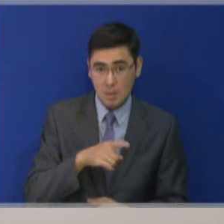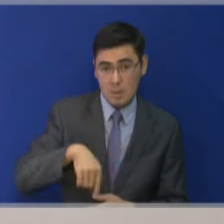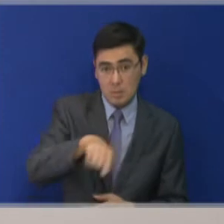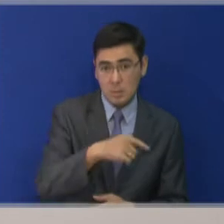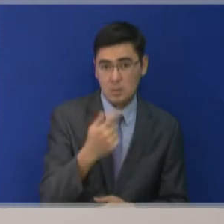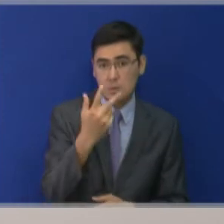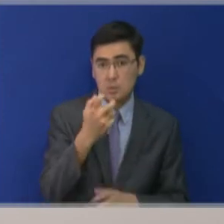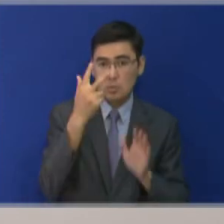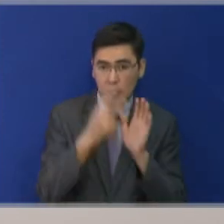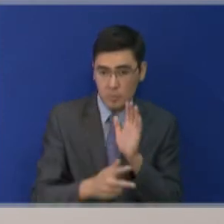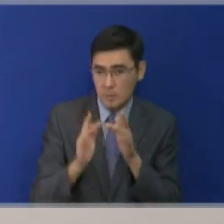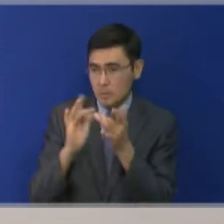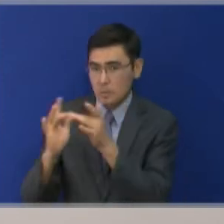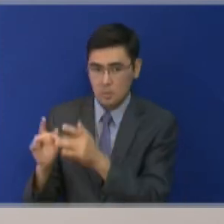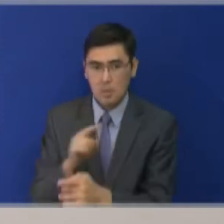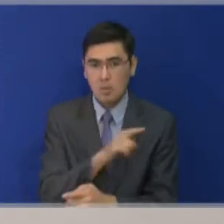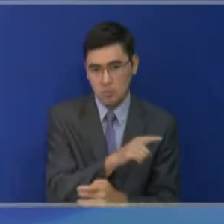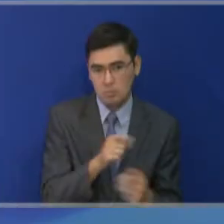қолдап отырғаны белгілі.